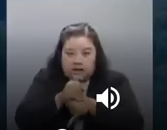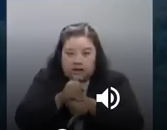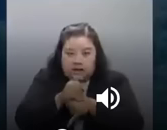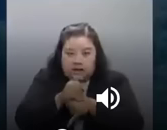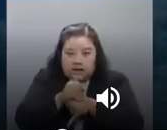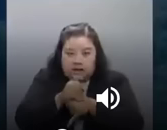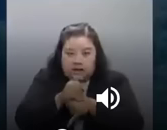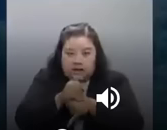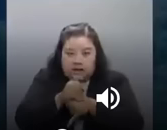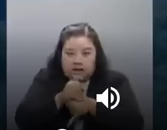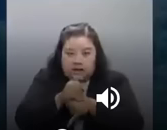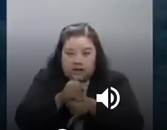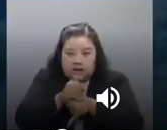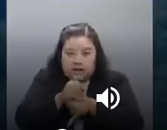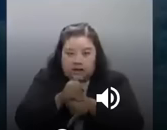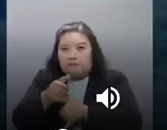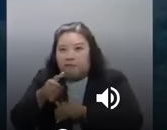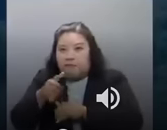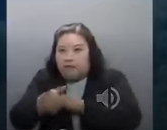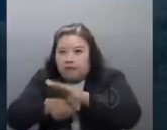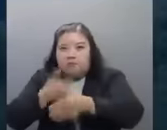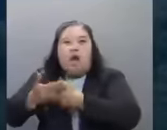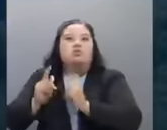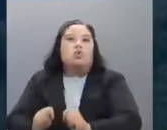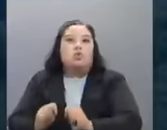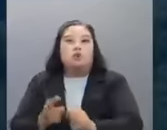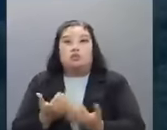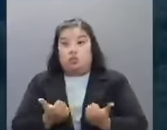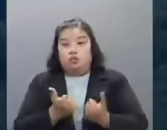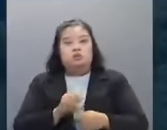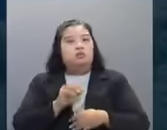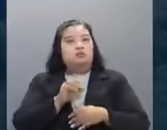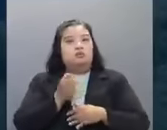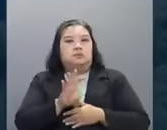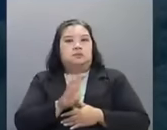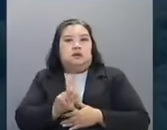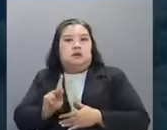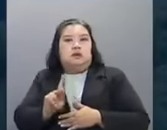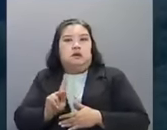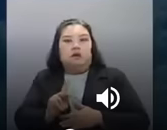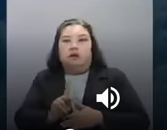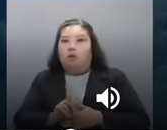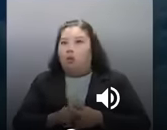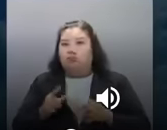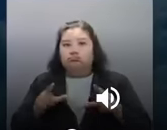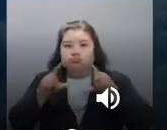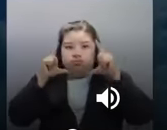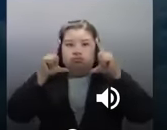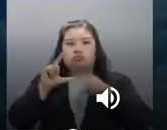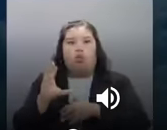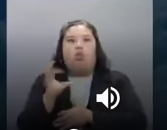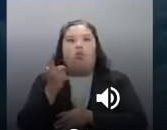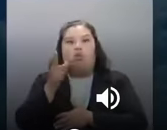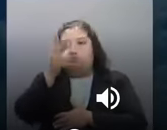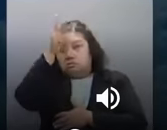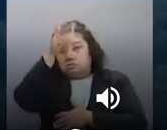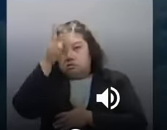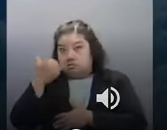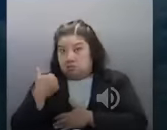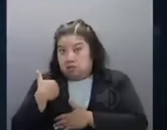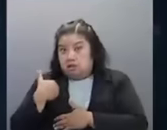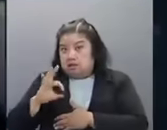ตีครับวิบล็อกคือเอาจีแล้วเอาบุตรที่อุจันนี่มอง 4K พัฒนาเป็นองค์กรอาชญากรรมระดับโลกมีสมาชิกมากกว่า